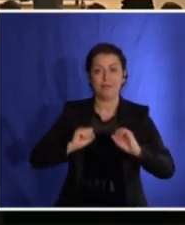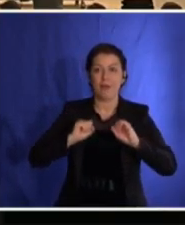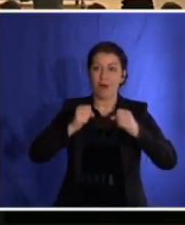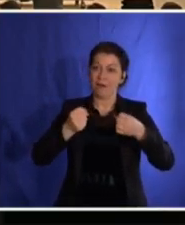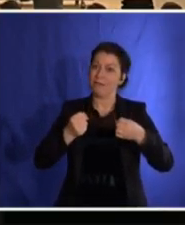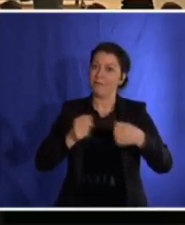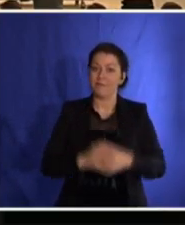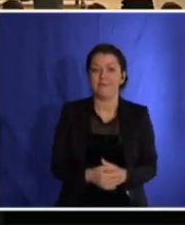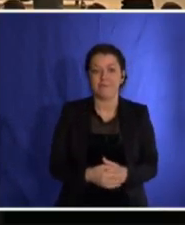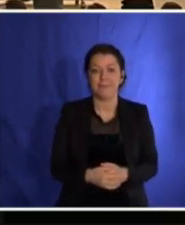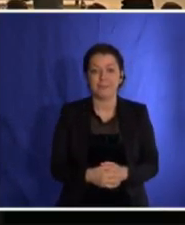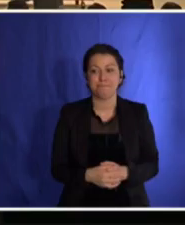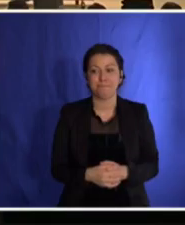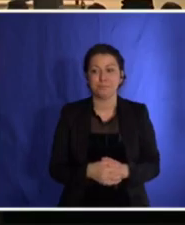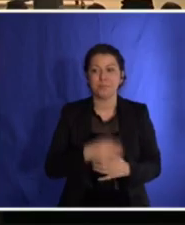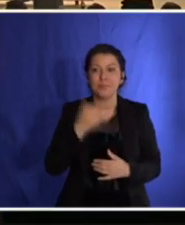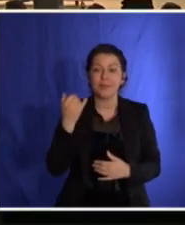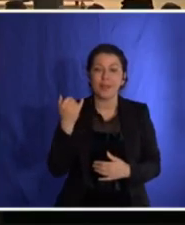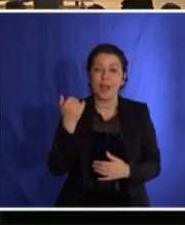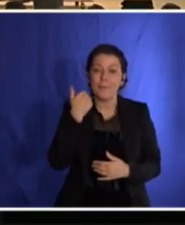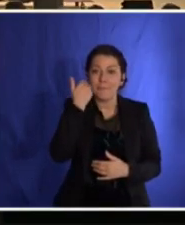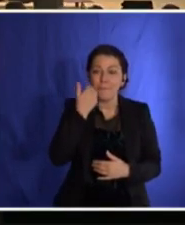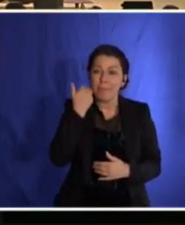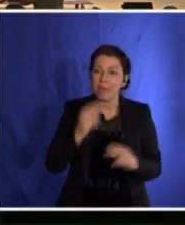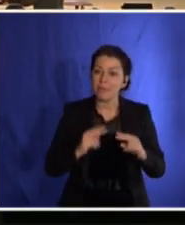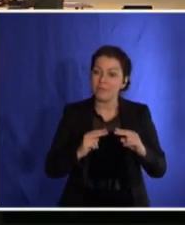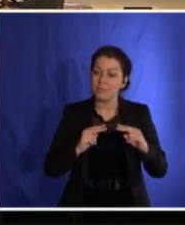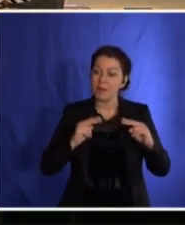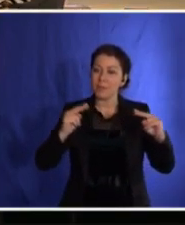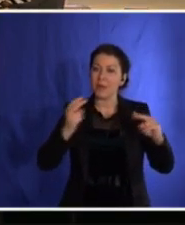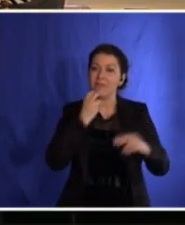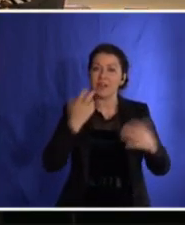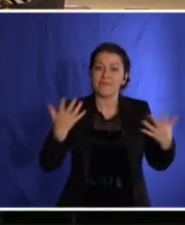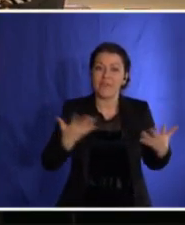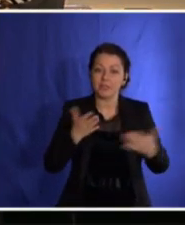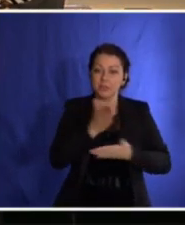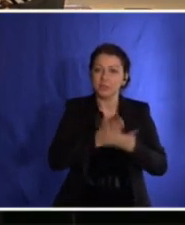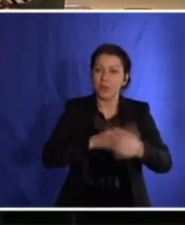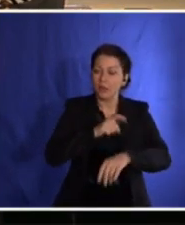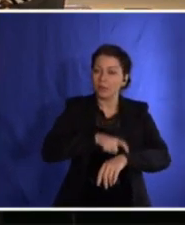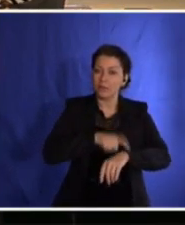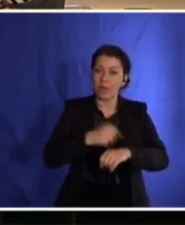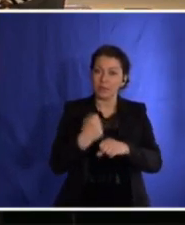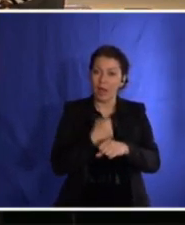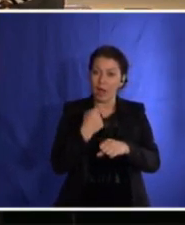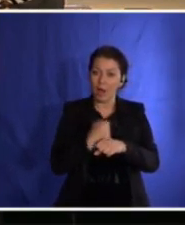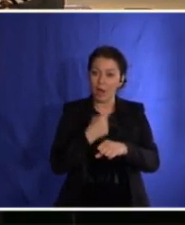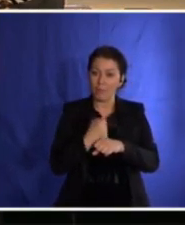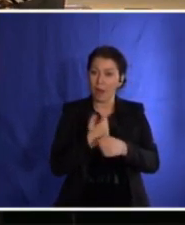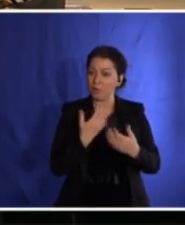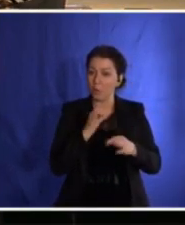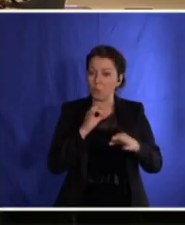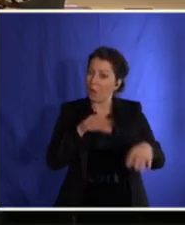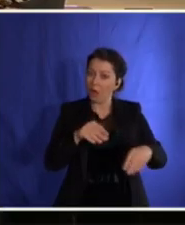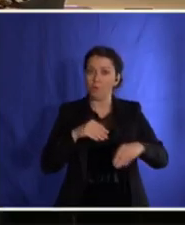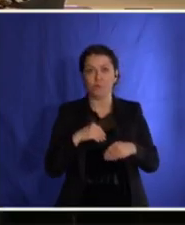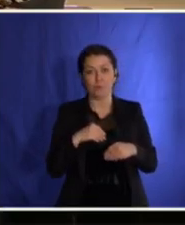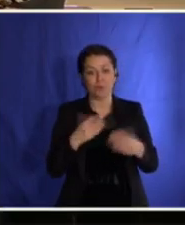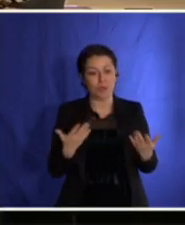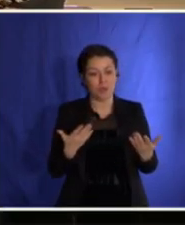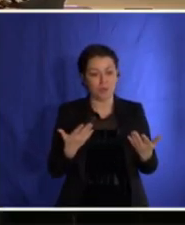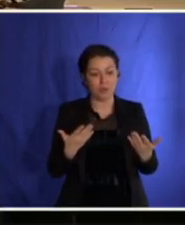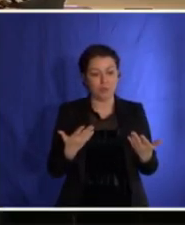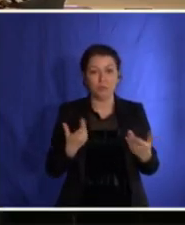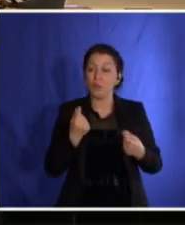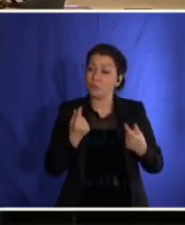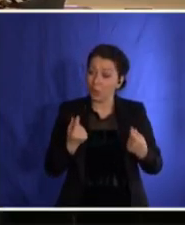einbringend. Immer mehr Männer wollen auch Teilzeit arbeiten oder nehmen dieses Angebot an. Haben wir schon die Bereitschaft